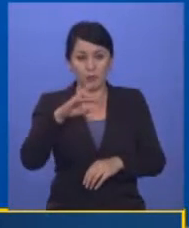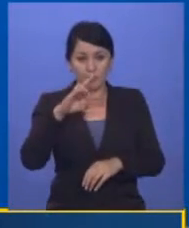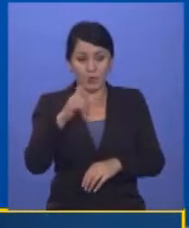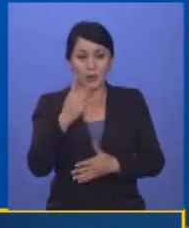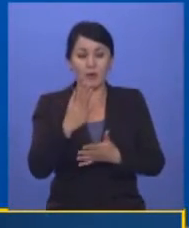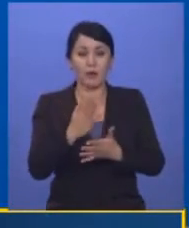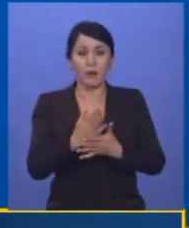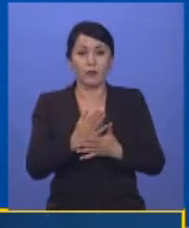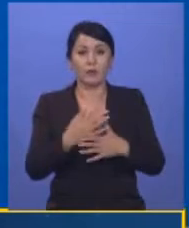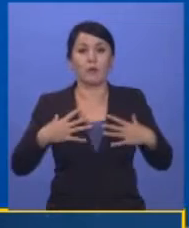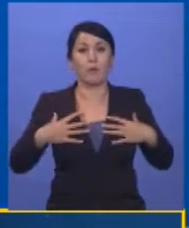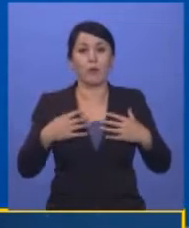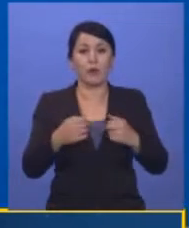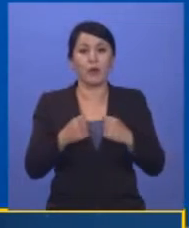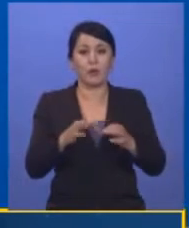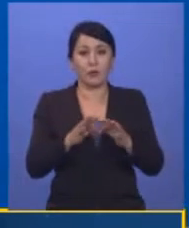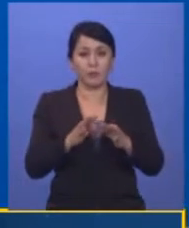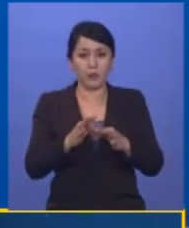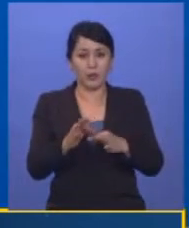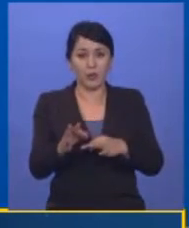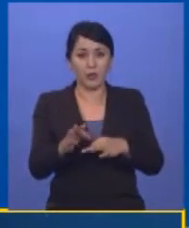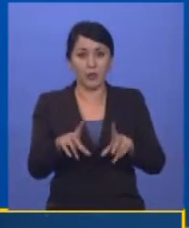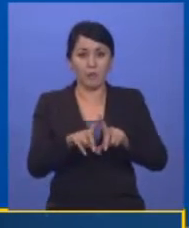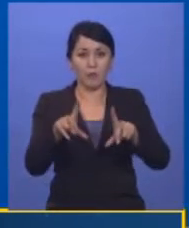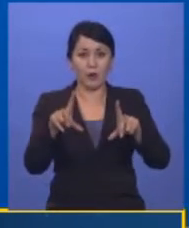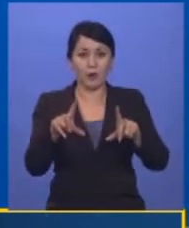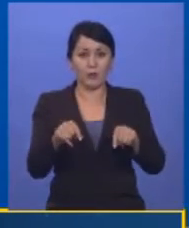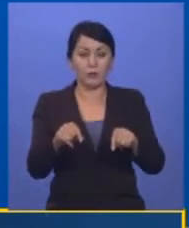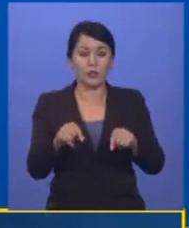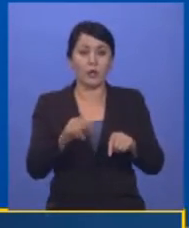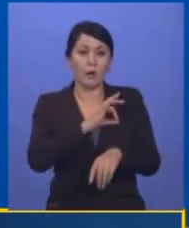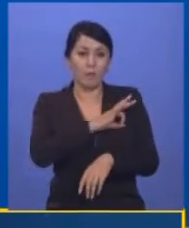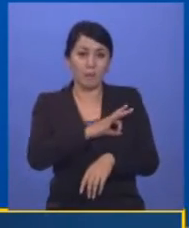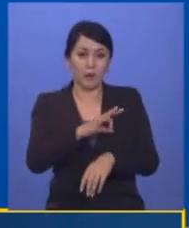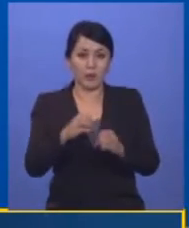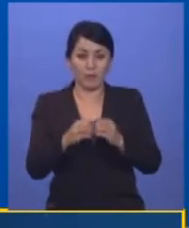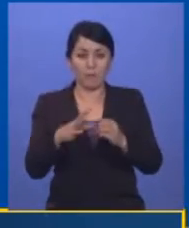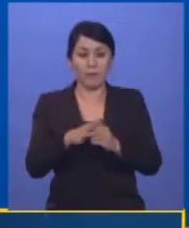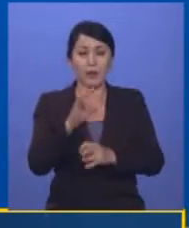анықталды. Олардың дені денсаулық сақтау саласында болған. Мекемеге жеке және заңды тұлғалардан